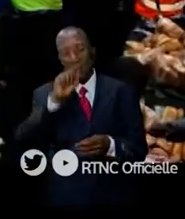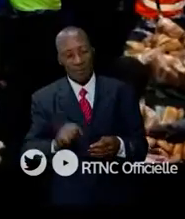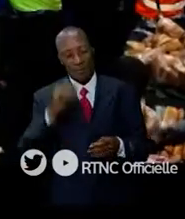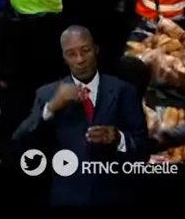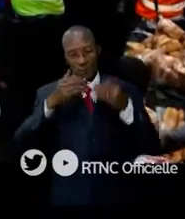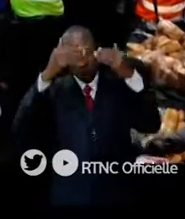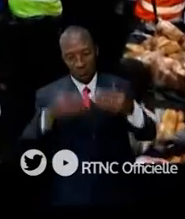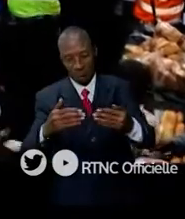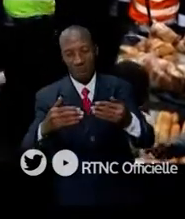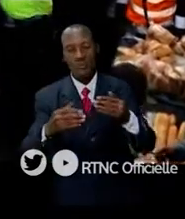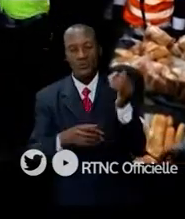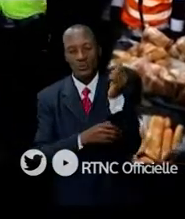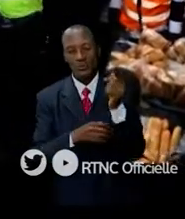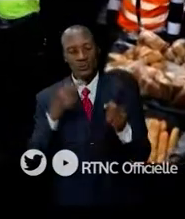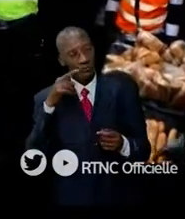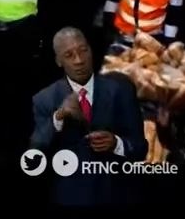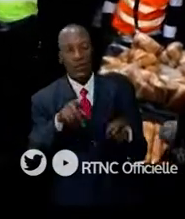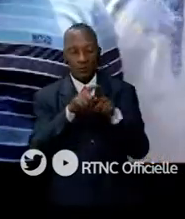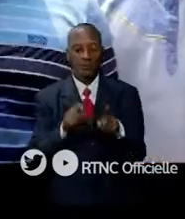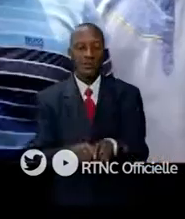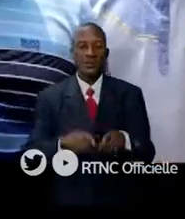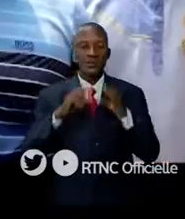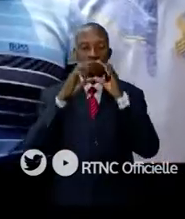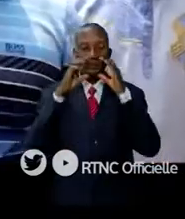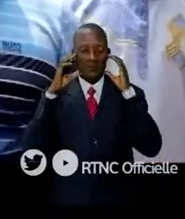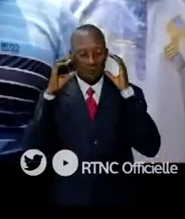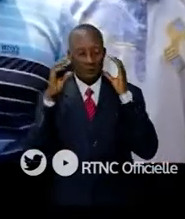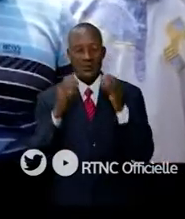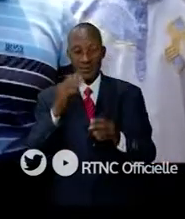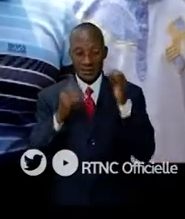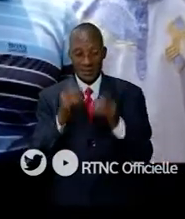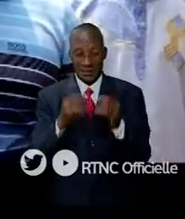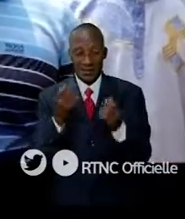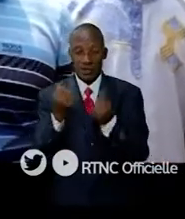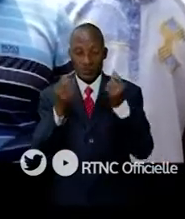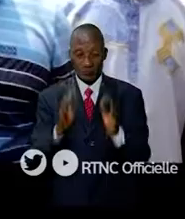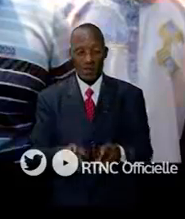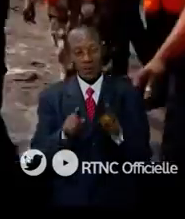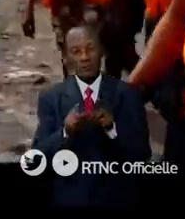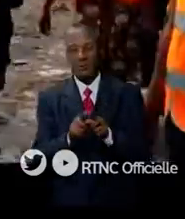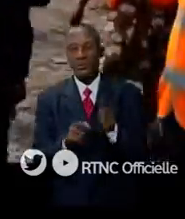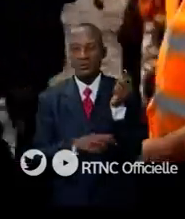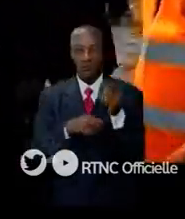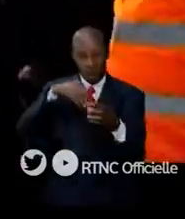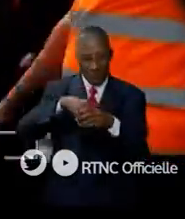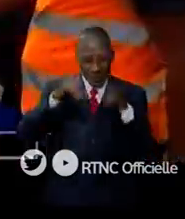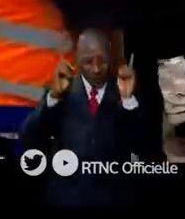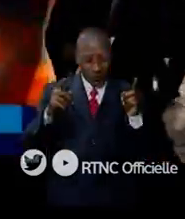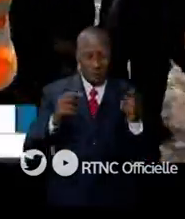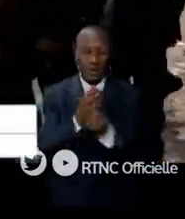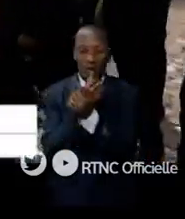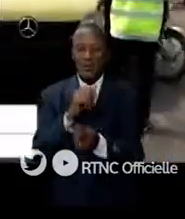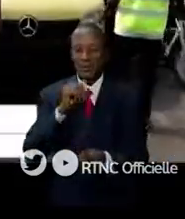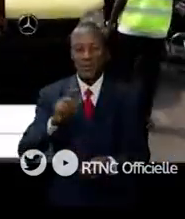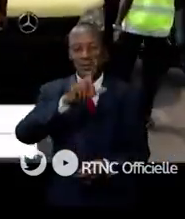Kassongo Kantassé, parce qu'après cette étape de sensibilisation, ça sera la répression. Et la répression, c'est la police qui s'en occupe. Le lundi 3